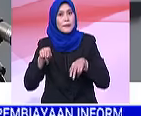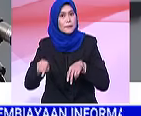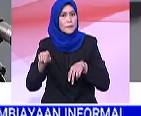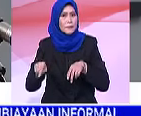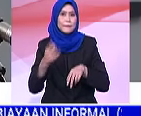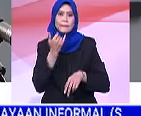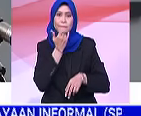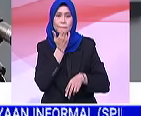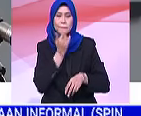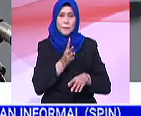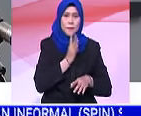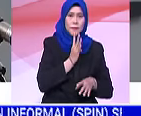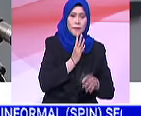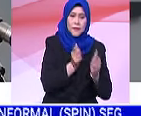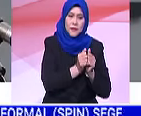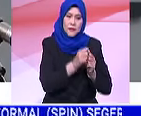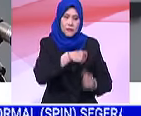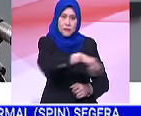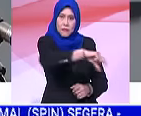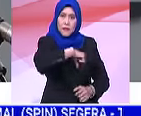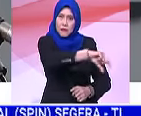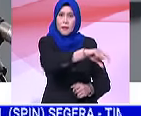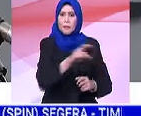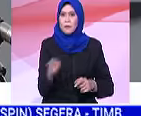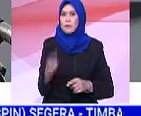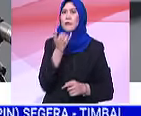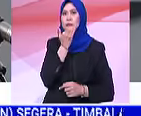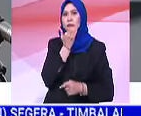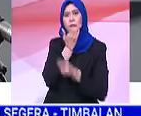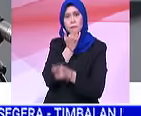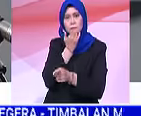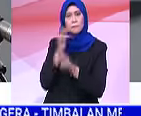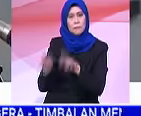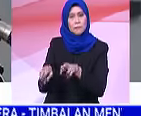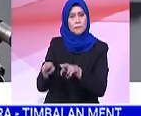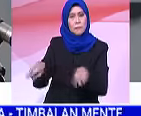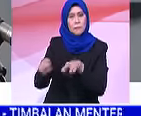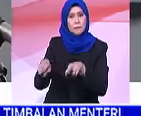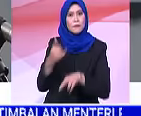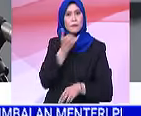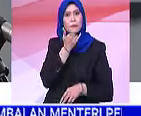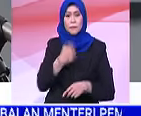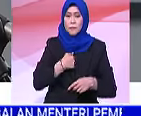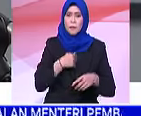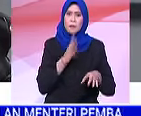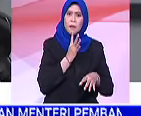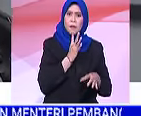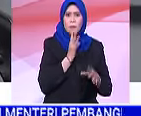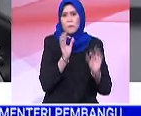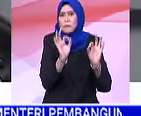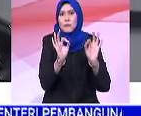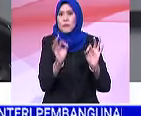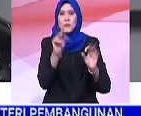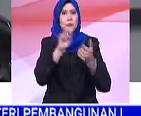my conversation with someone itu melakukan kesalahan. Yang saya lakukan, saya tak ada